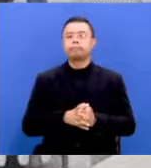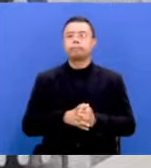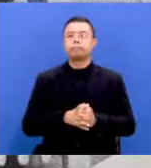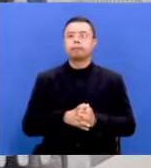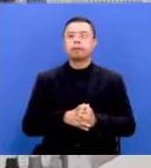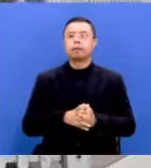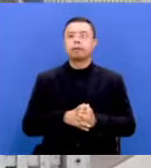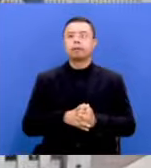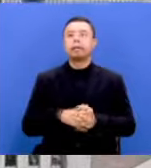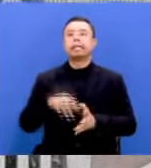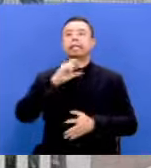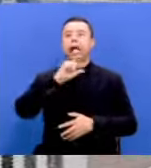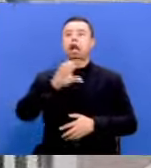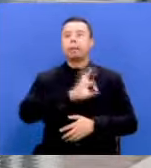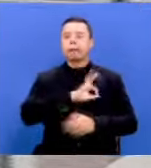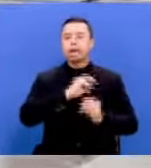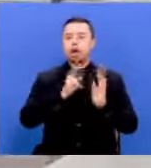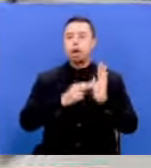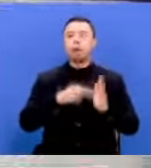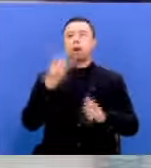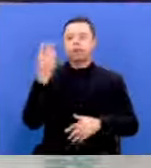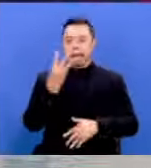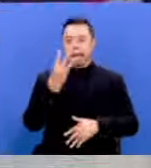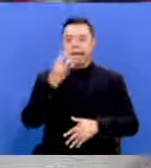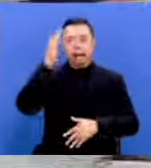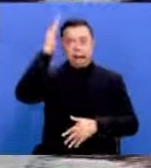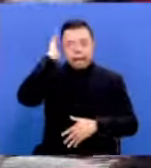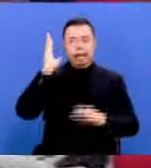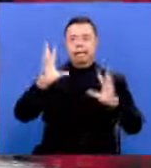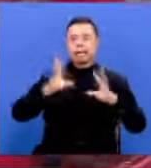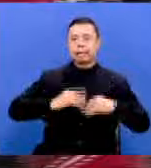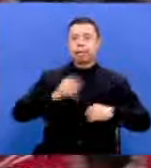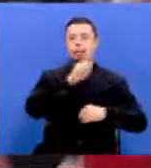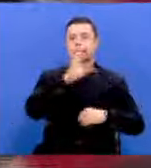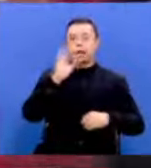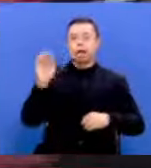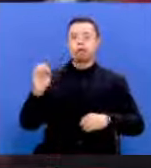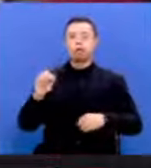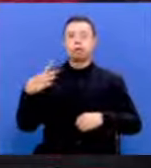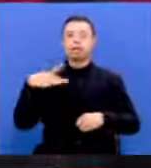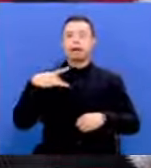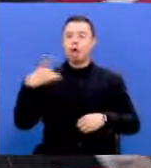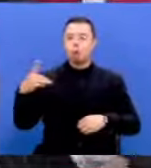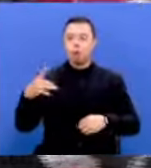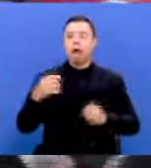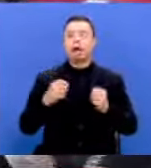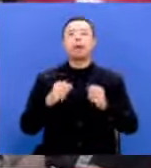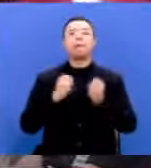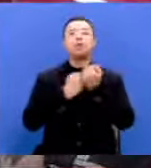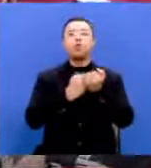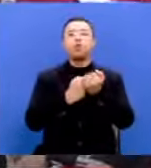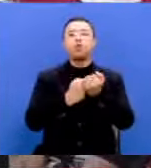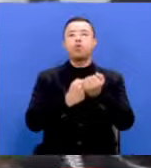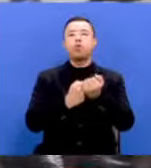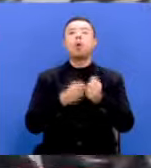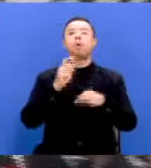Ganjar calon Presiden nomor urut Ganjar Prana Dis ratusan kader dariai pengusung serta relawan saat berkunjung ke